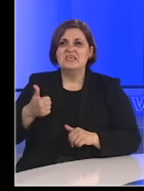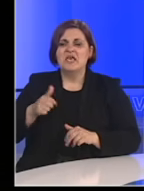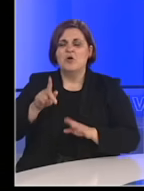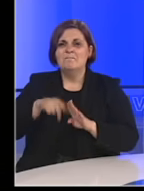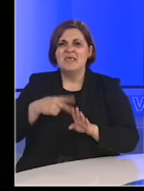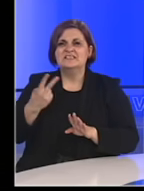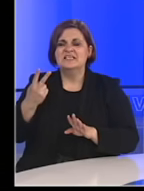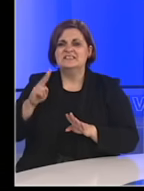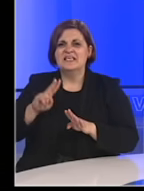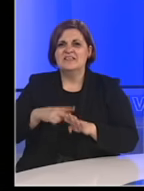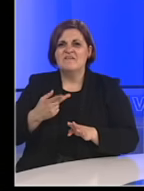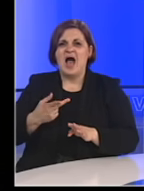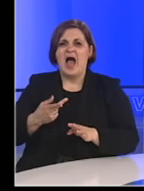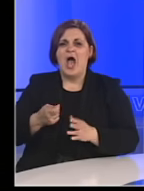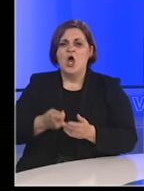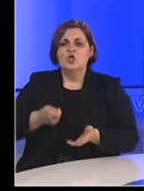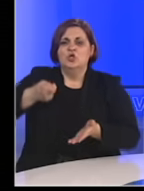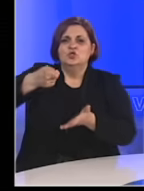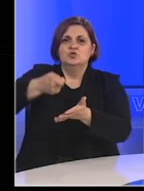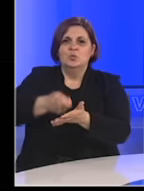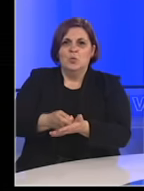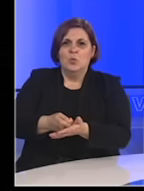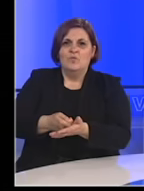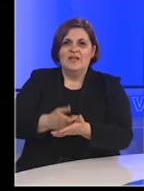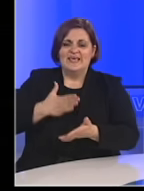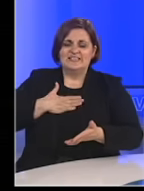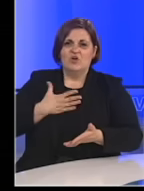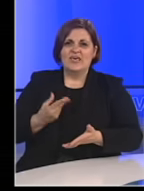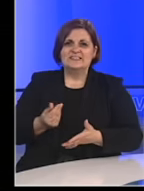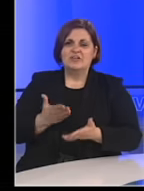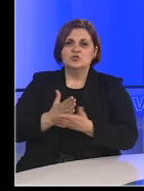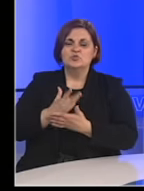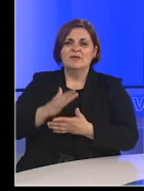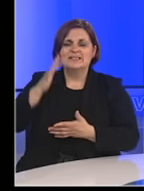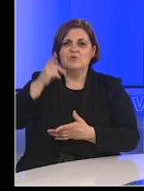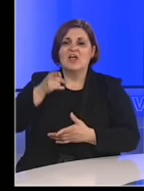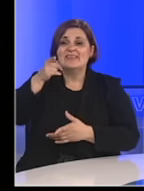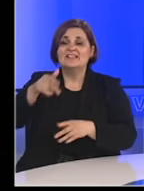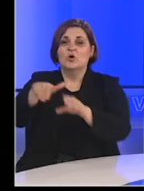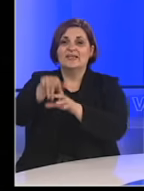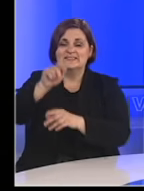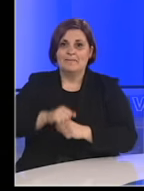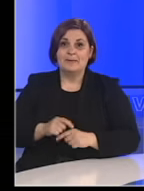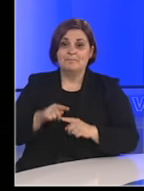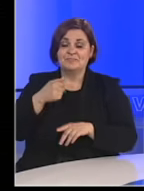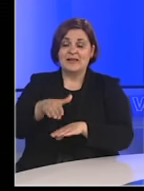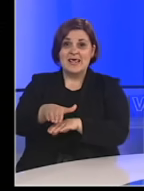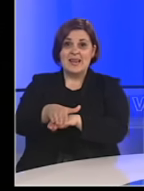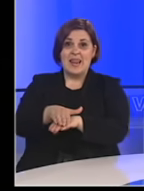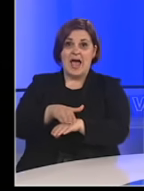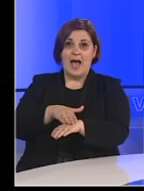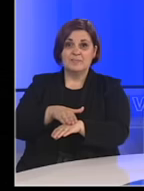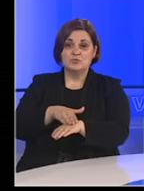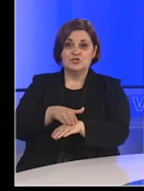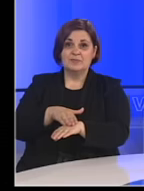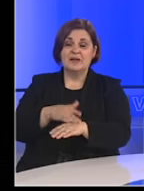dva plaćati, odnosno sufinansirati iz samih sredstava službe za zapošljavanje. Rekao sam u početku, evo to se